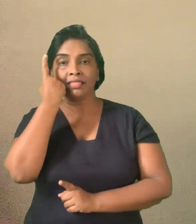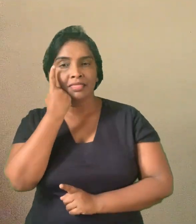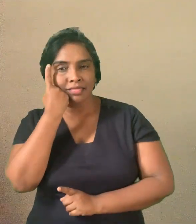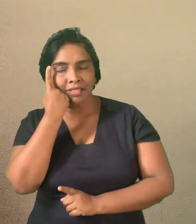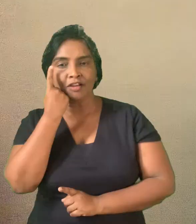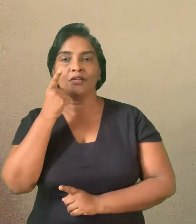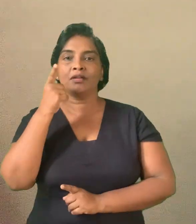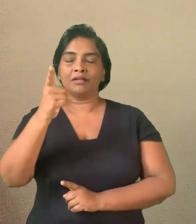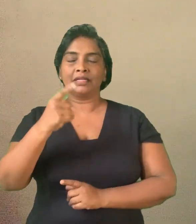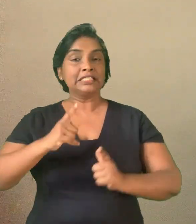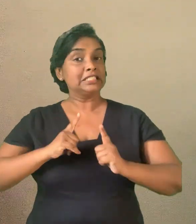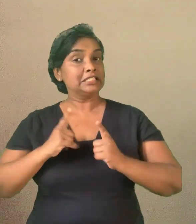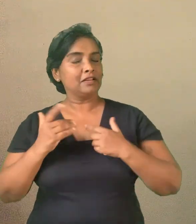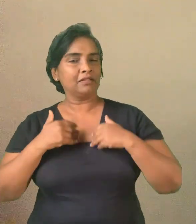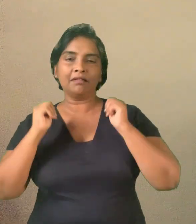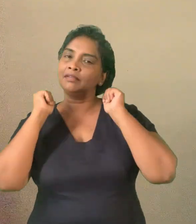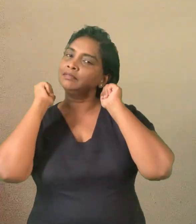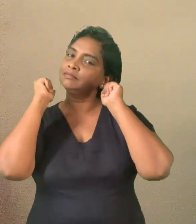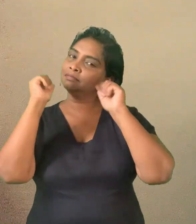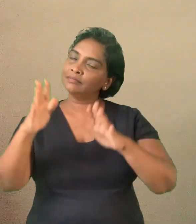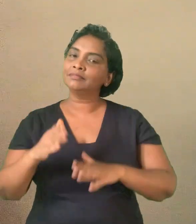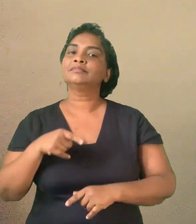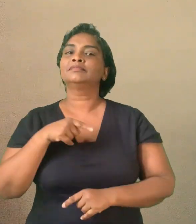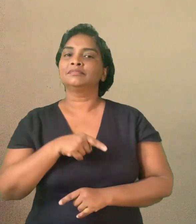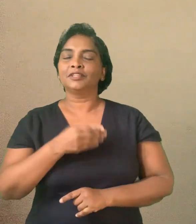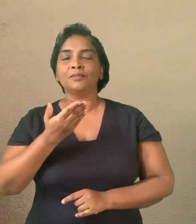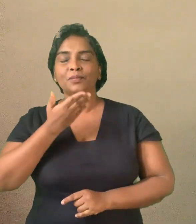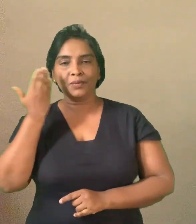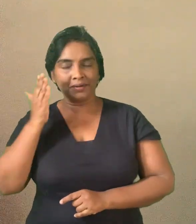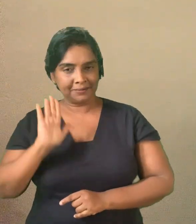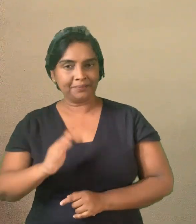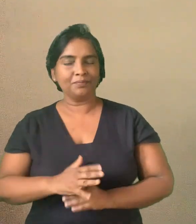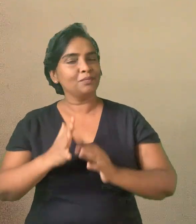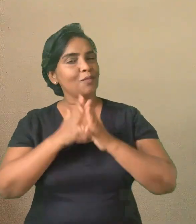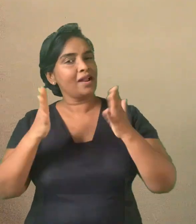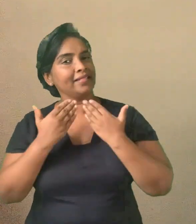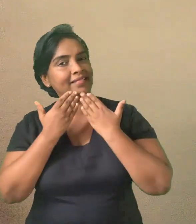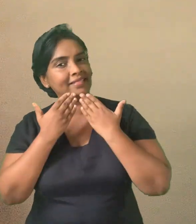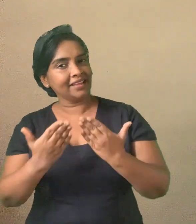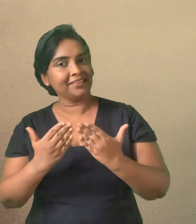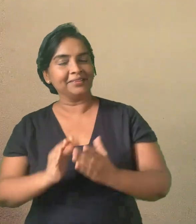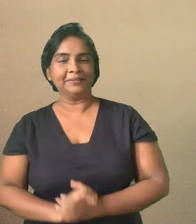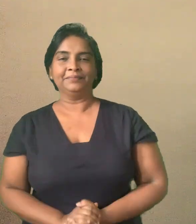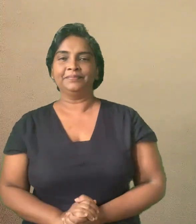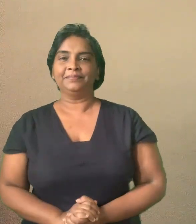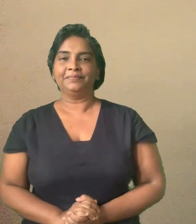දැනුමත් ඔබේ ජීවිතය සාර්ථක කරගන්න හැකියාව ලැබේ. බොහොම ස්තුතියි.